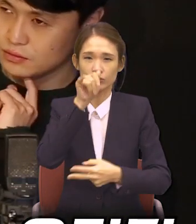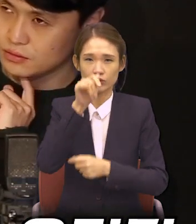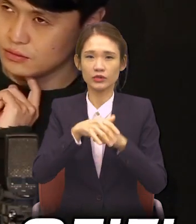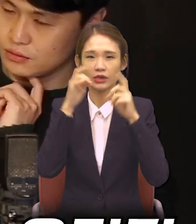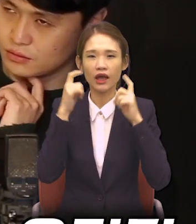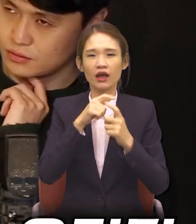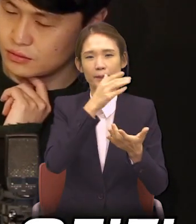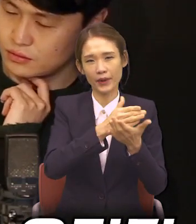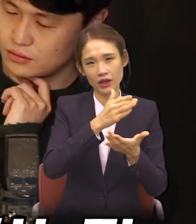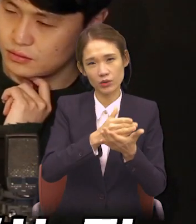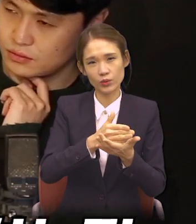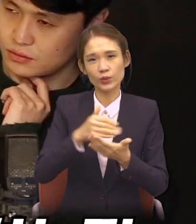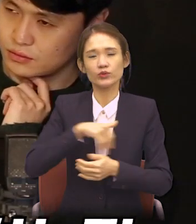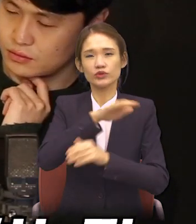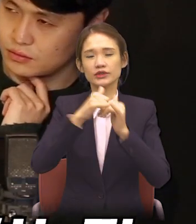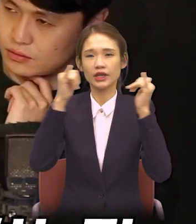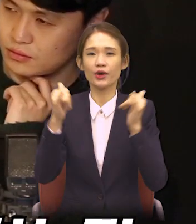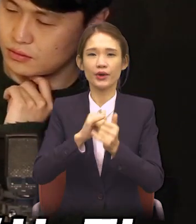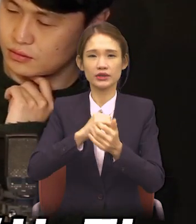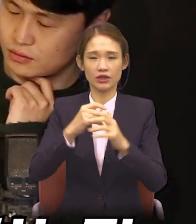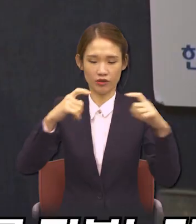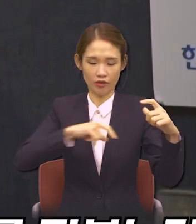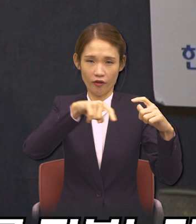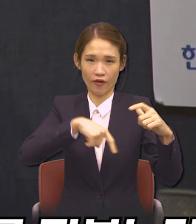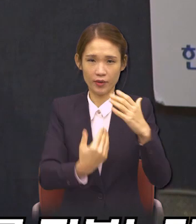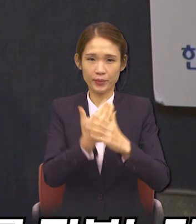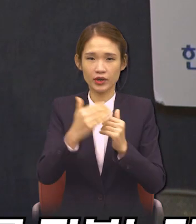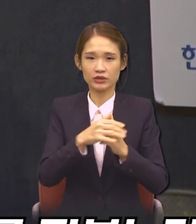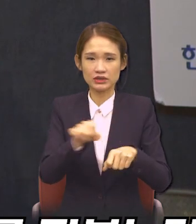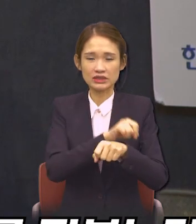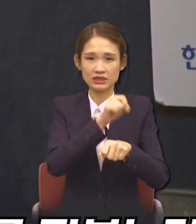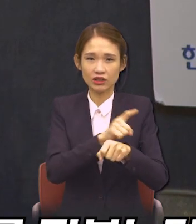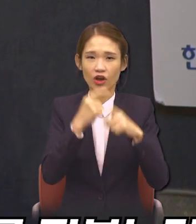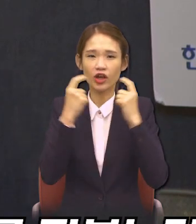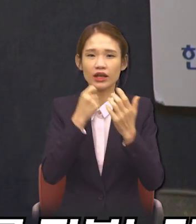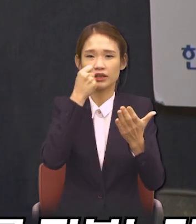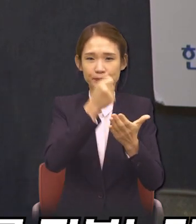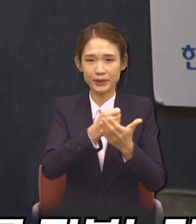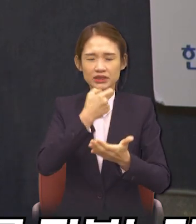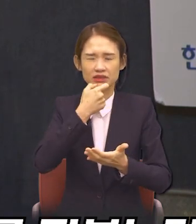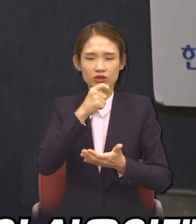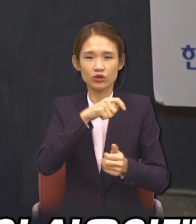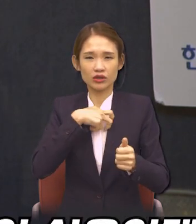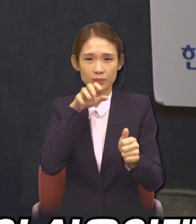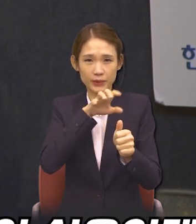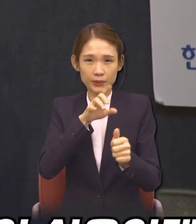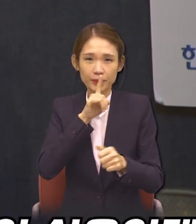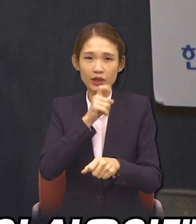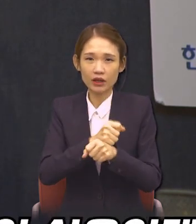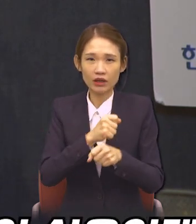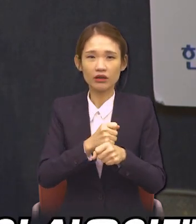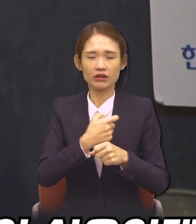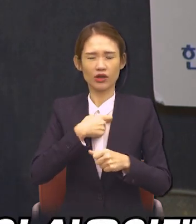개인적 영역이 아니라 좀 우리가 사회적 영역에서 다뤄져야 하는지 특정한 개인을 싫어가지고 그냥 혐오를 퍼붓는다라고 했을 때는